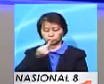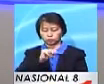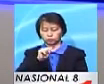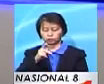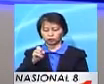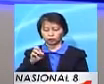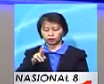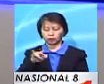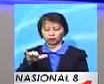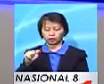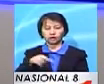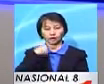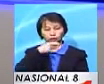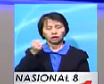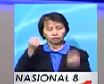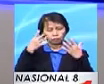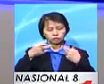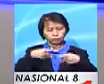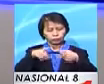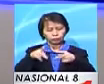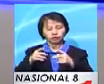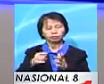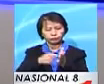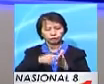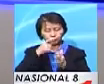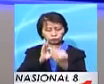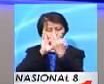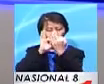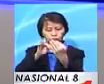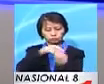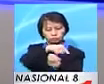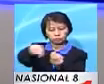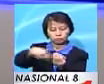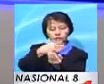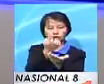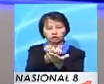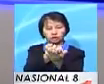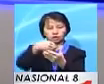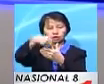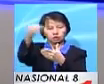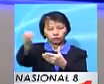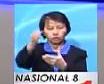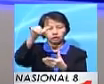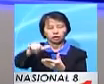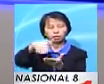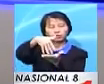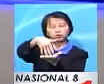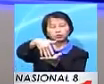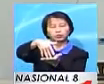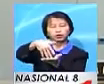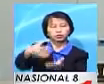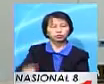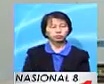Rashid berkata, lebih banyak insentif diperlukan bagi menghadapi persekitaran ekonomi luar yang lembap.